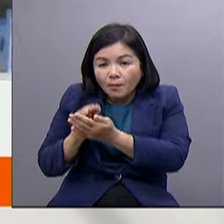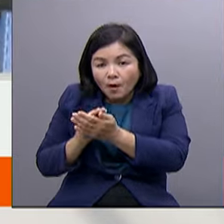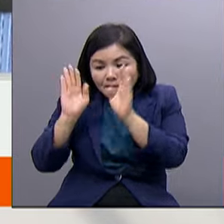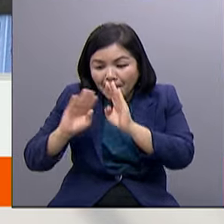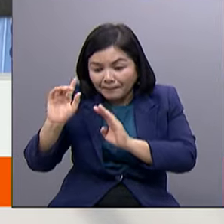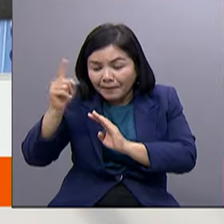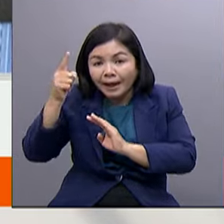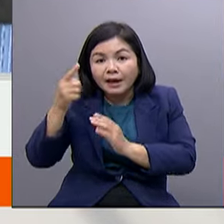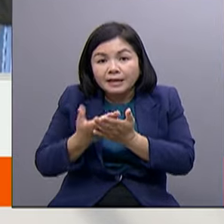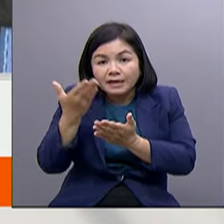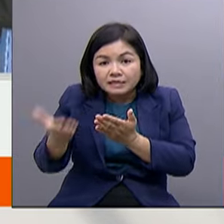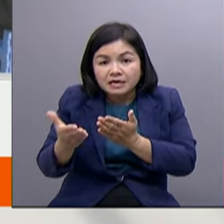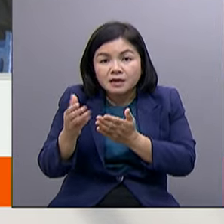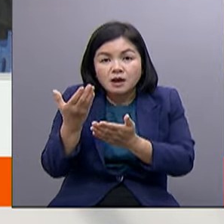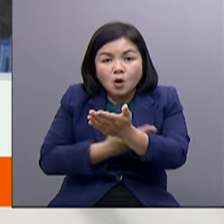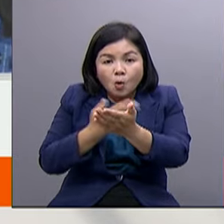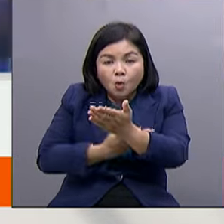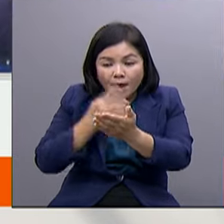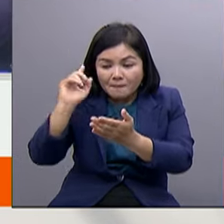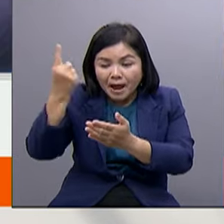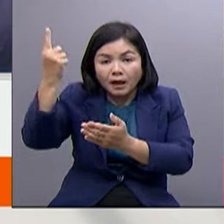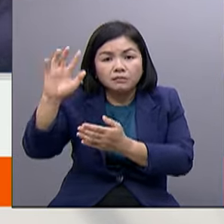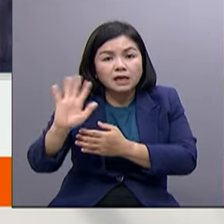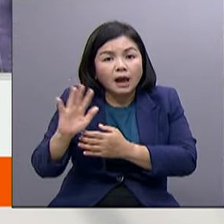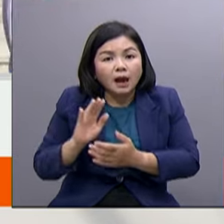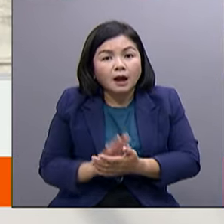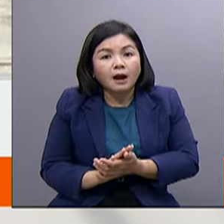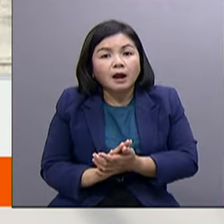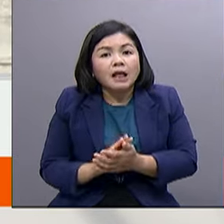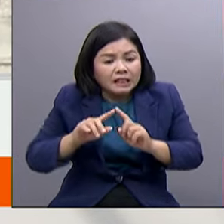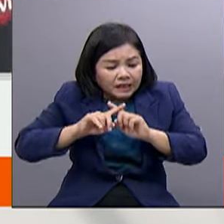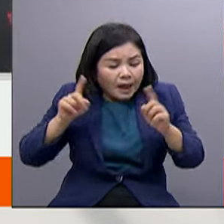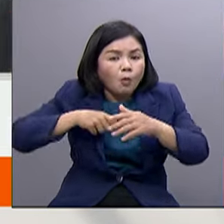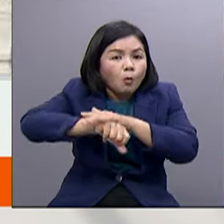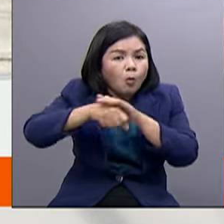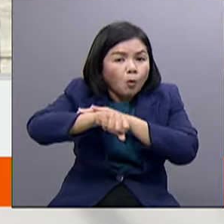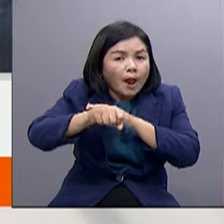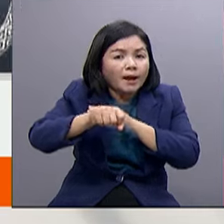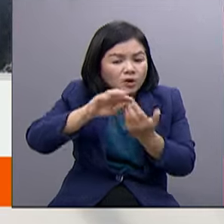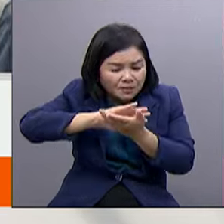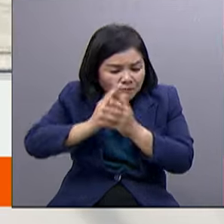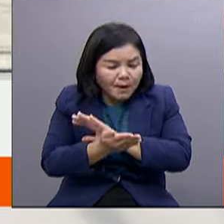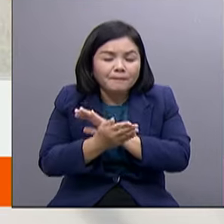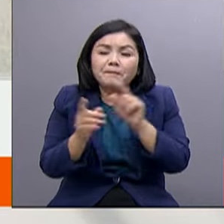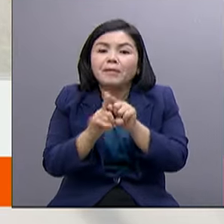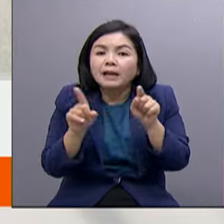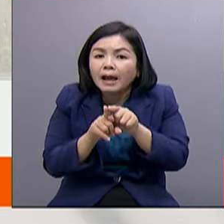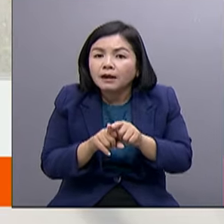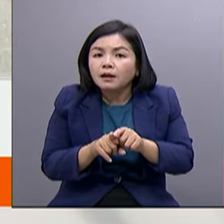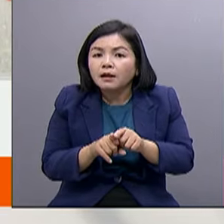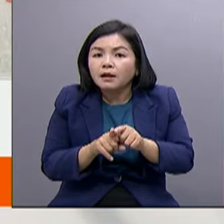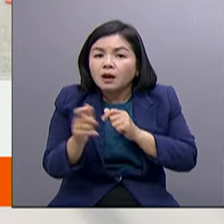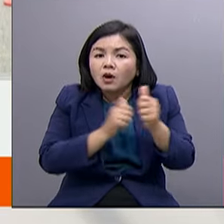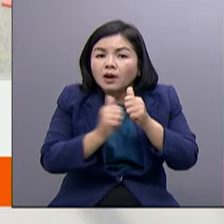หม ่ นะครับและผมเชื่อว่าหวยใต้ดินเนี่ยจะปรับตัวที่จะมาออกช่องทางเล่นเพื่อรองรับกับรางวั